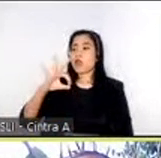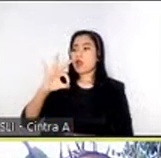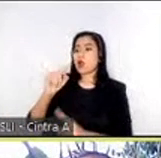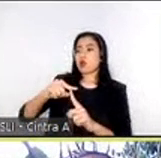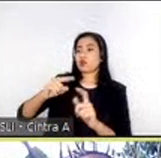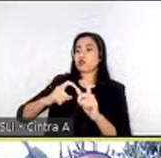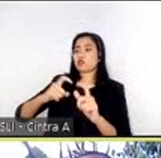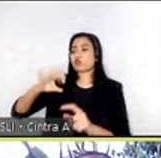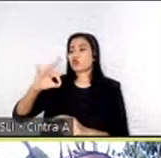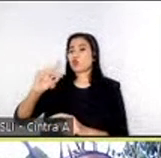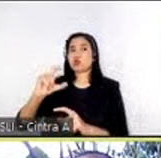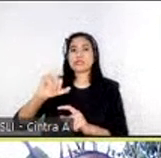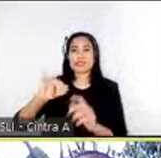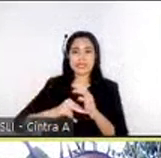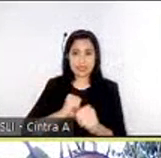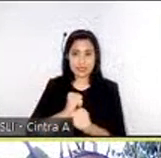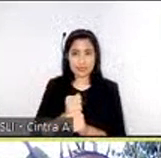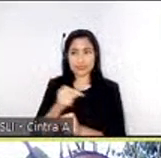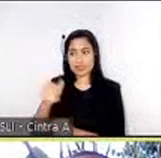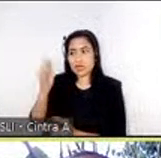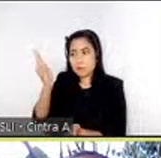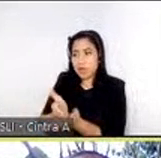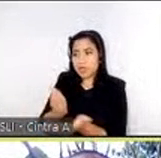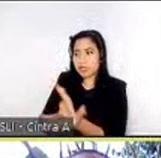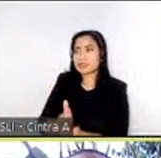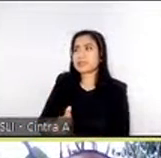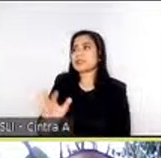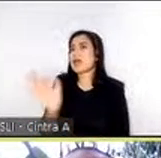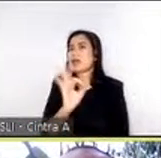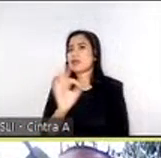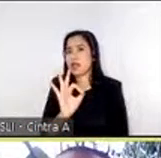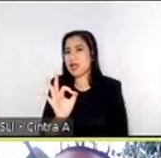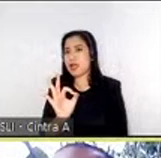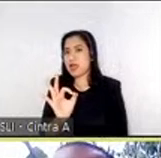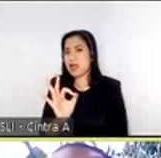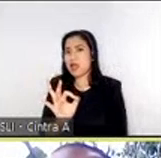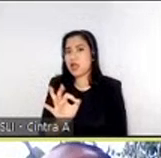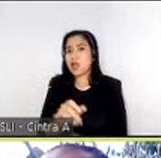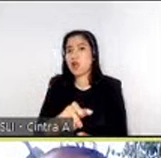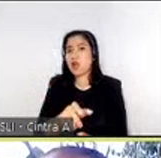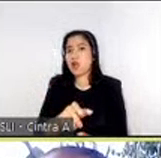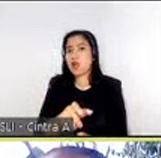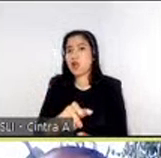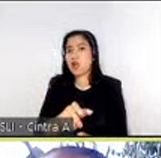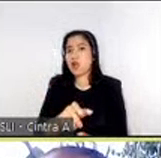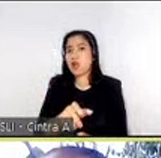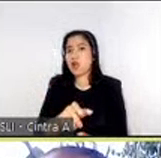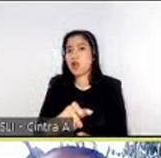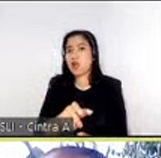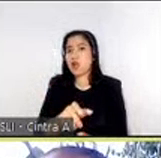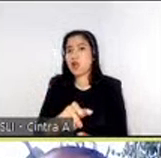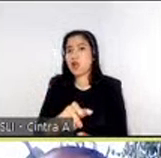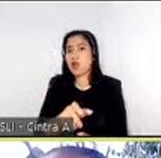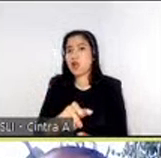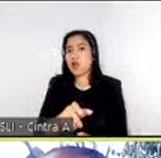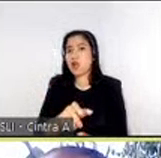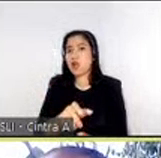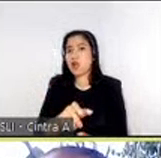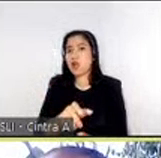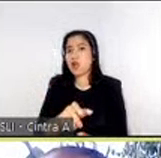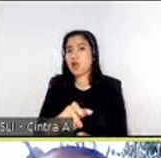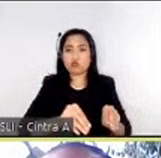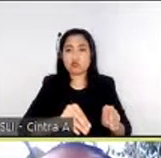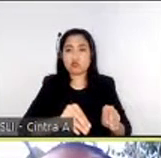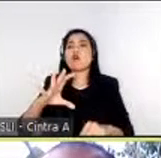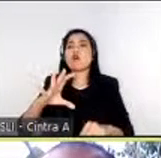Sekarang jadi praktik pemanfaatan buruhsourcing itu sangat berpotensi menyasar an pokok atau pekerjaan